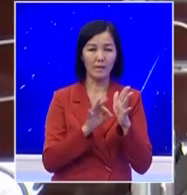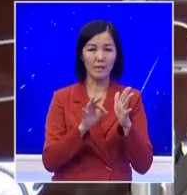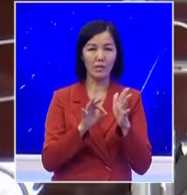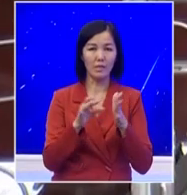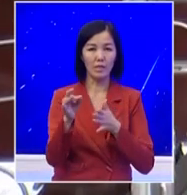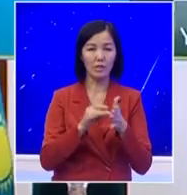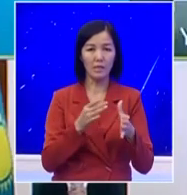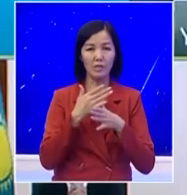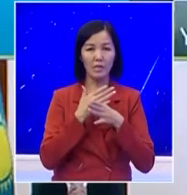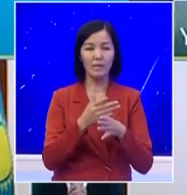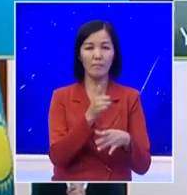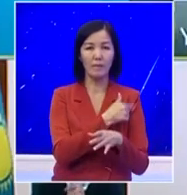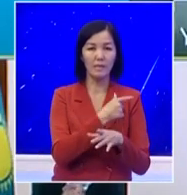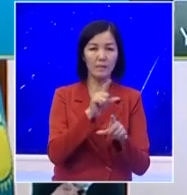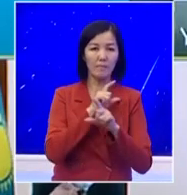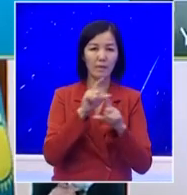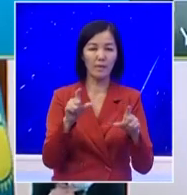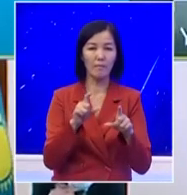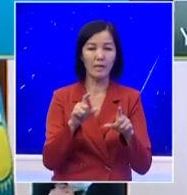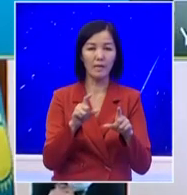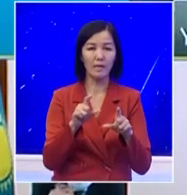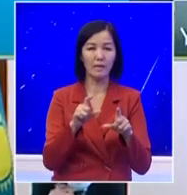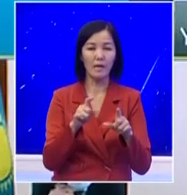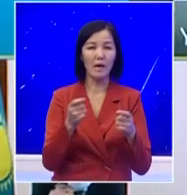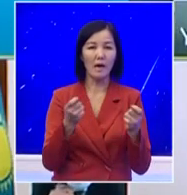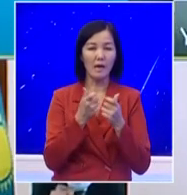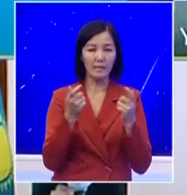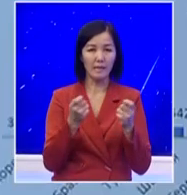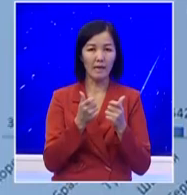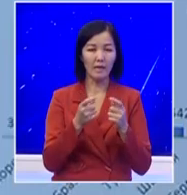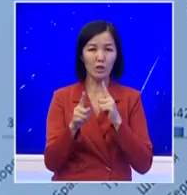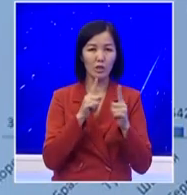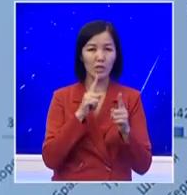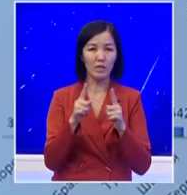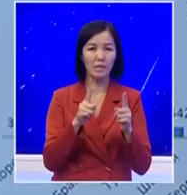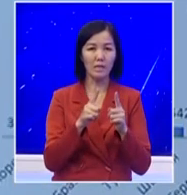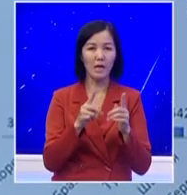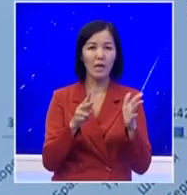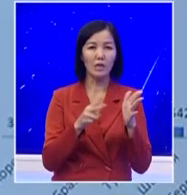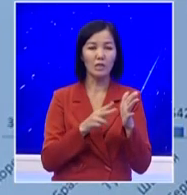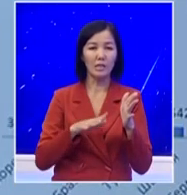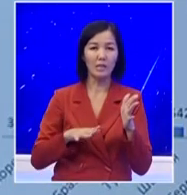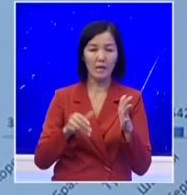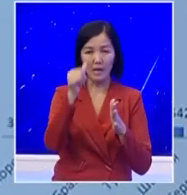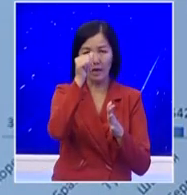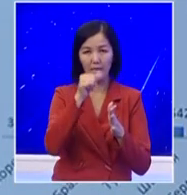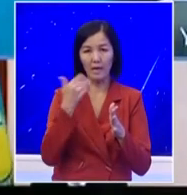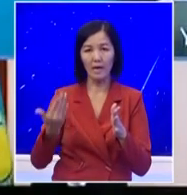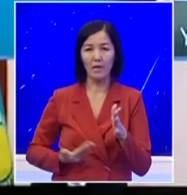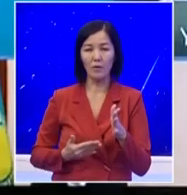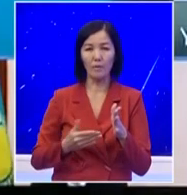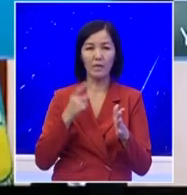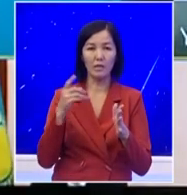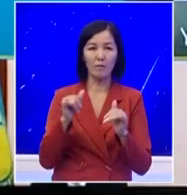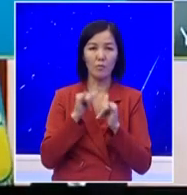73.6%-ға жеткен. Жедел жәрдем мен медициналық мекемелердің жүктемесі де азайған. Селекторлық жиында мұнымен қоса 7 айдағы әлеуметтік-экономикалық